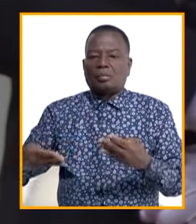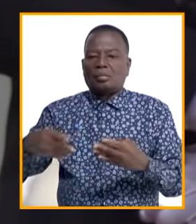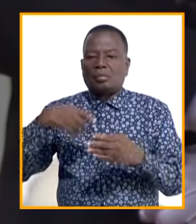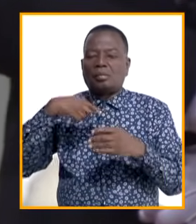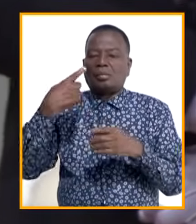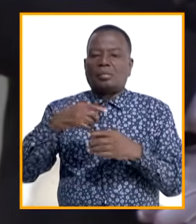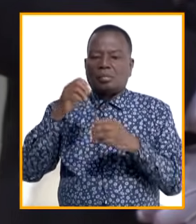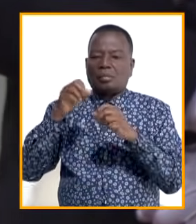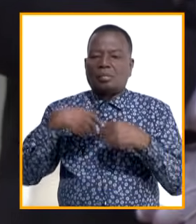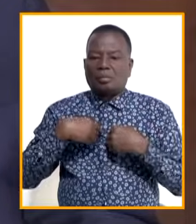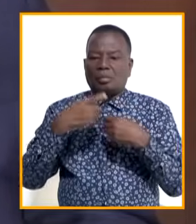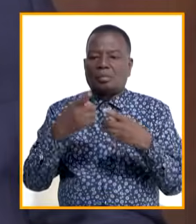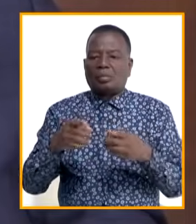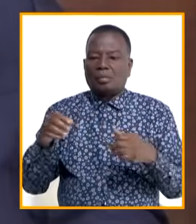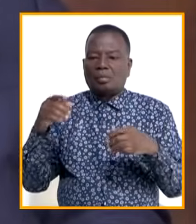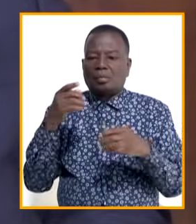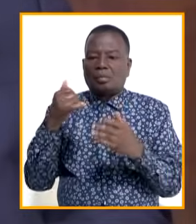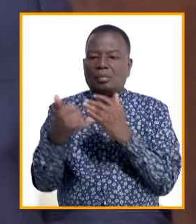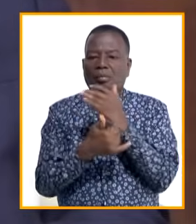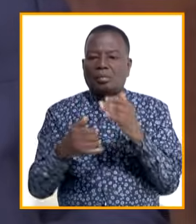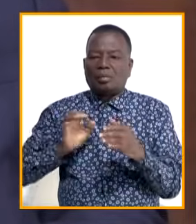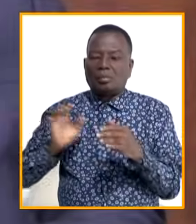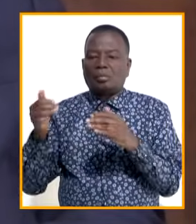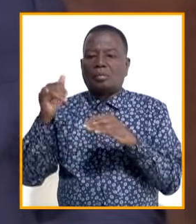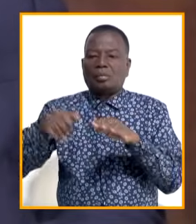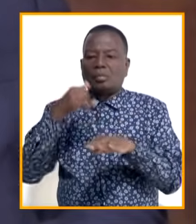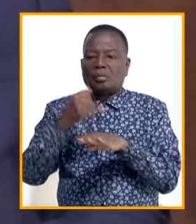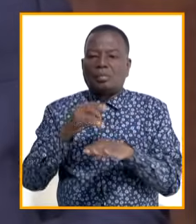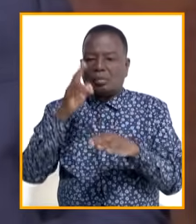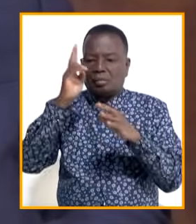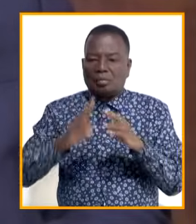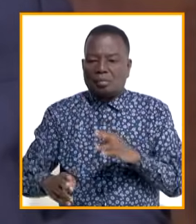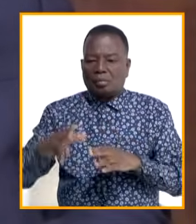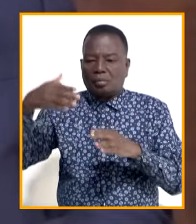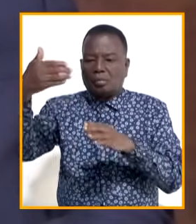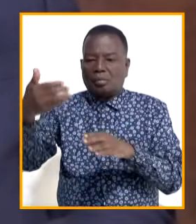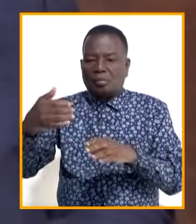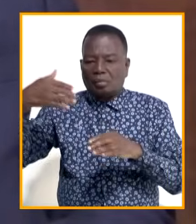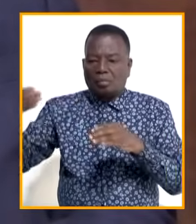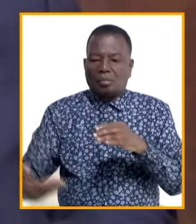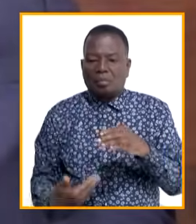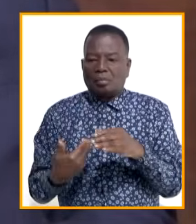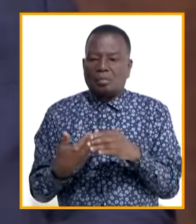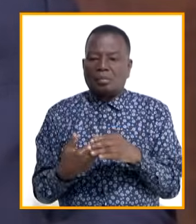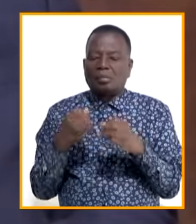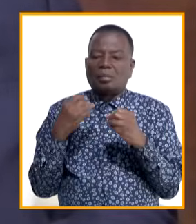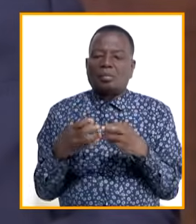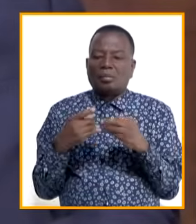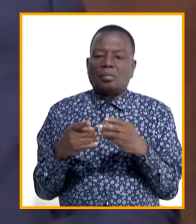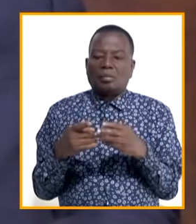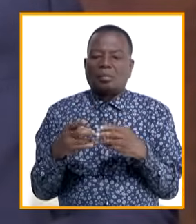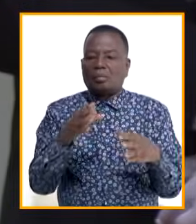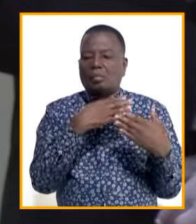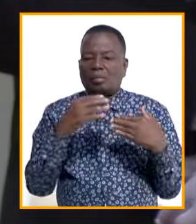dont dispose notre pays. Notre institution a eu l'honneur de recevoir en audience de nombreux chefs de